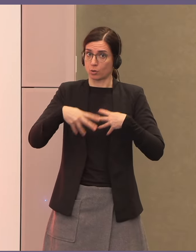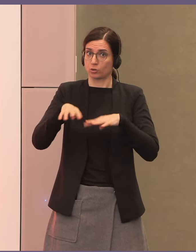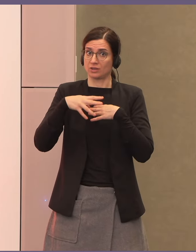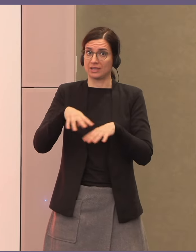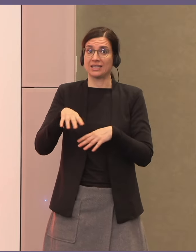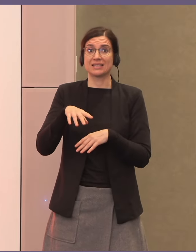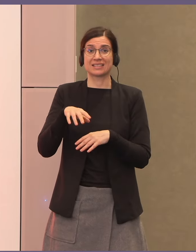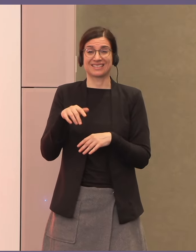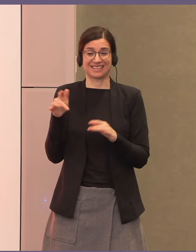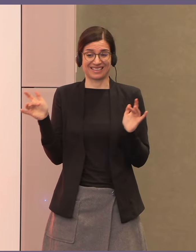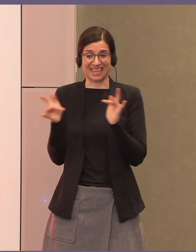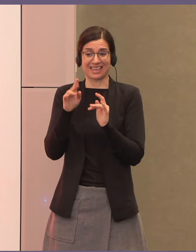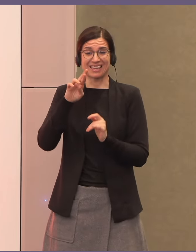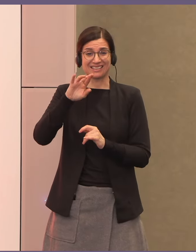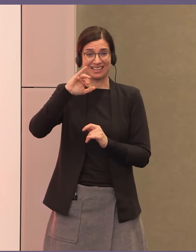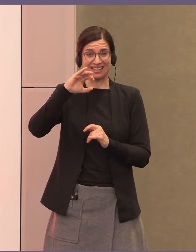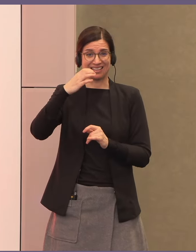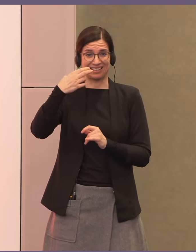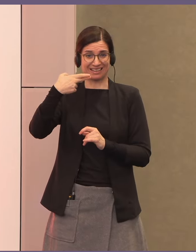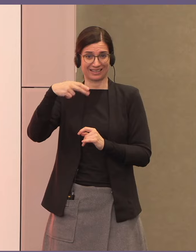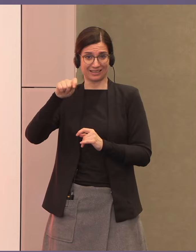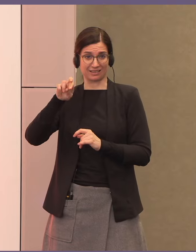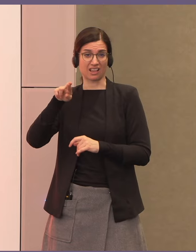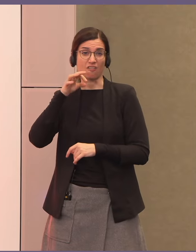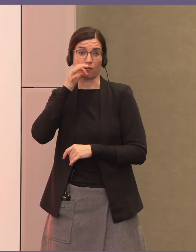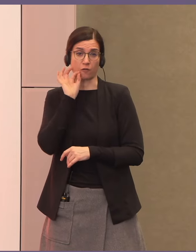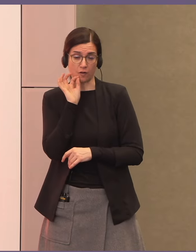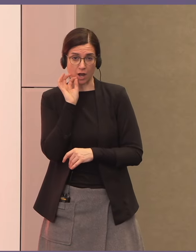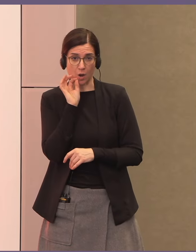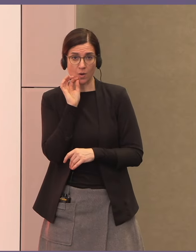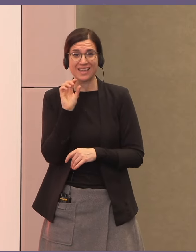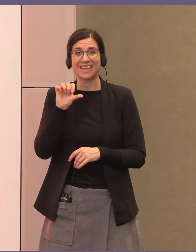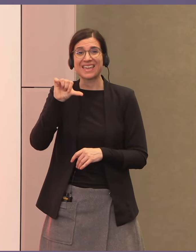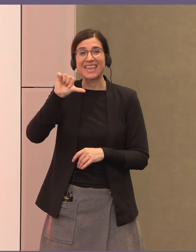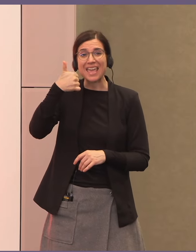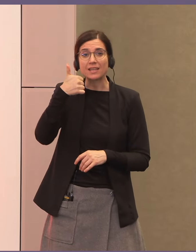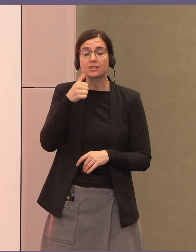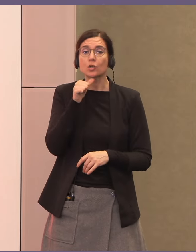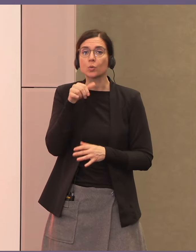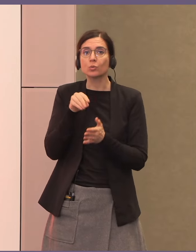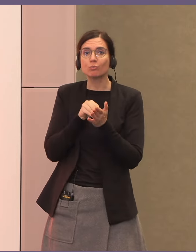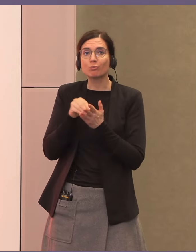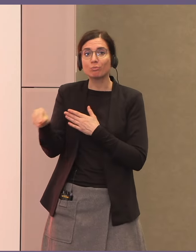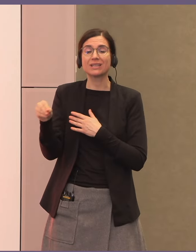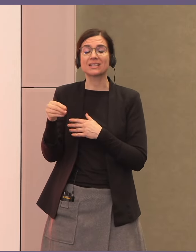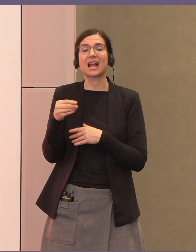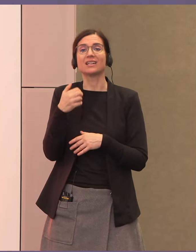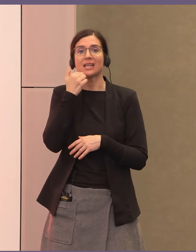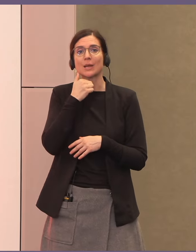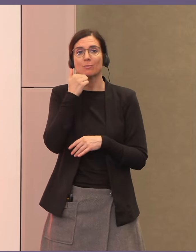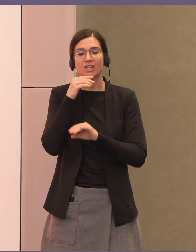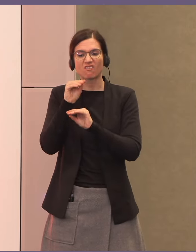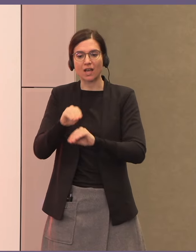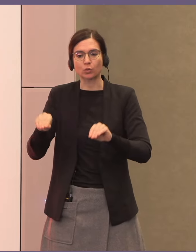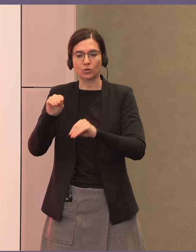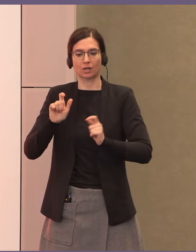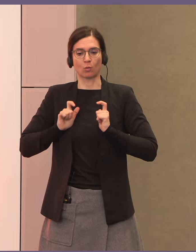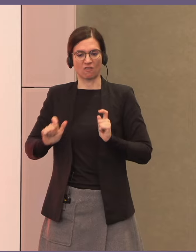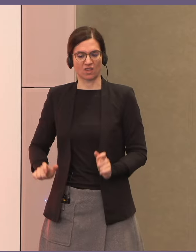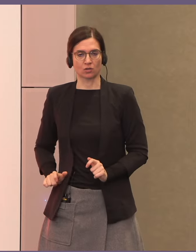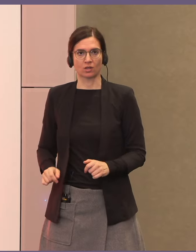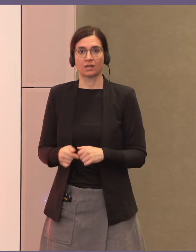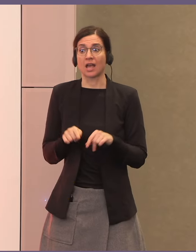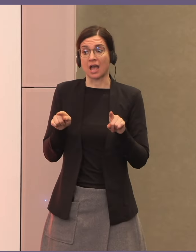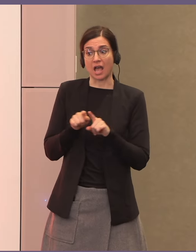Richter als erste Frau, als erste unbezahlte Privatdozentin an der Universität Wien. Nein, es richtete sich auch gegen Elise Richter